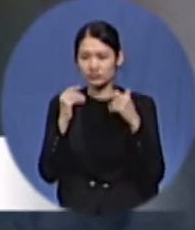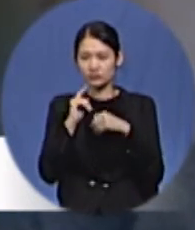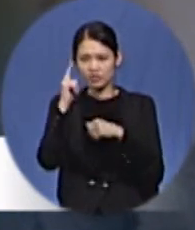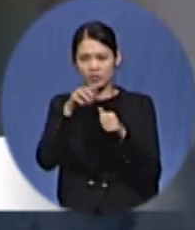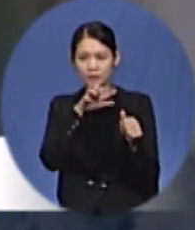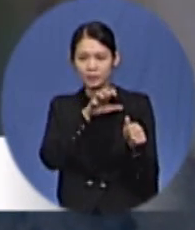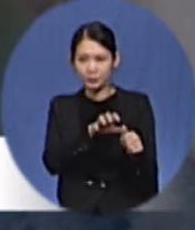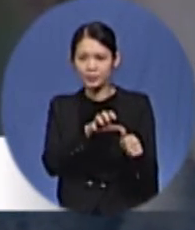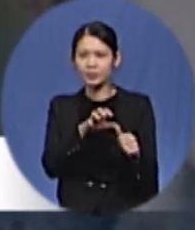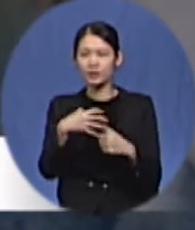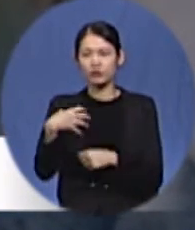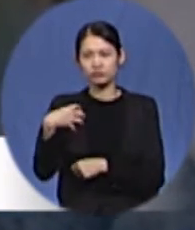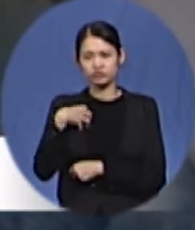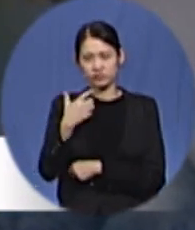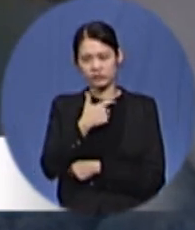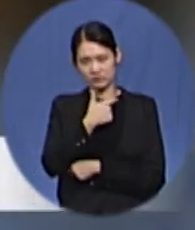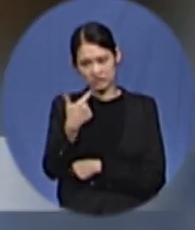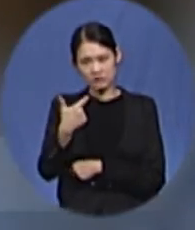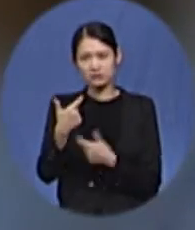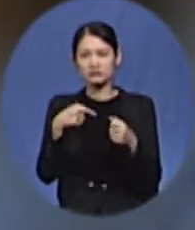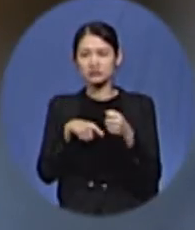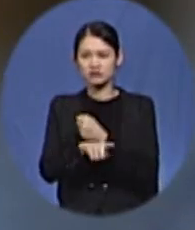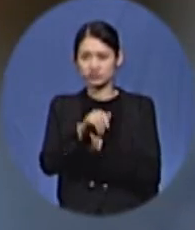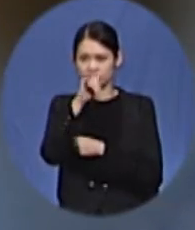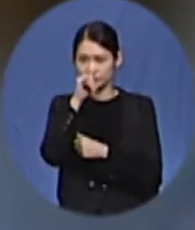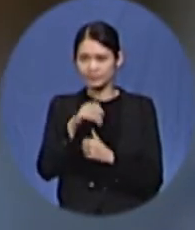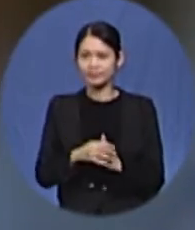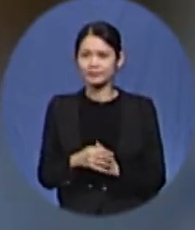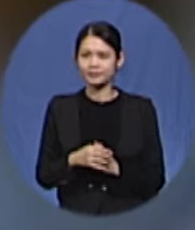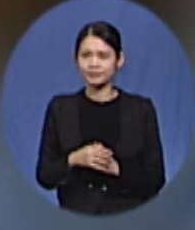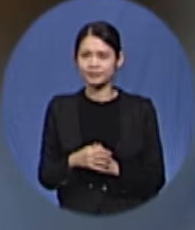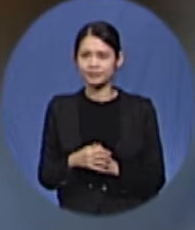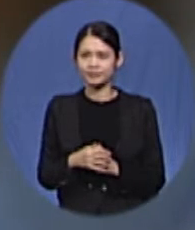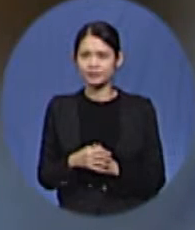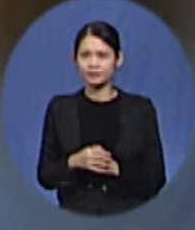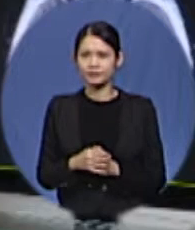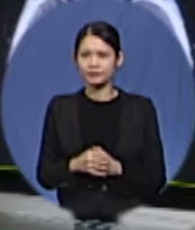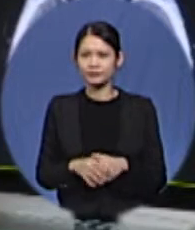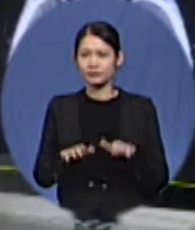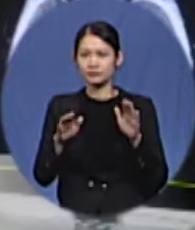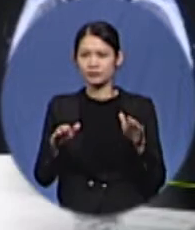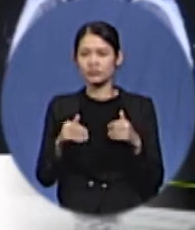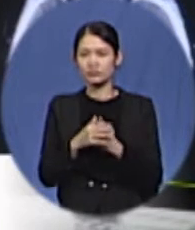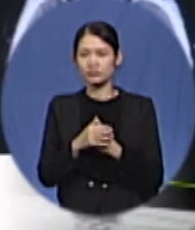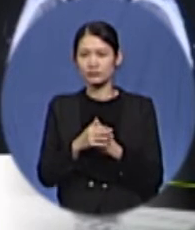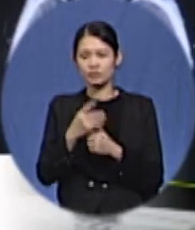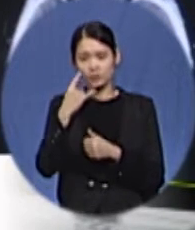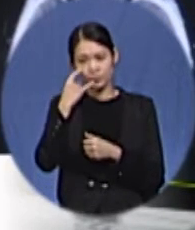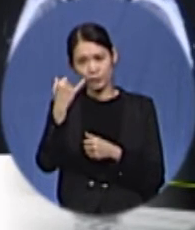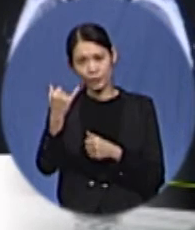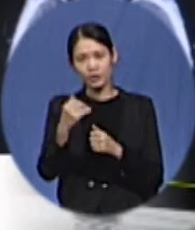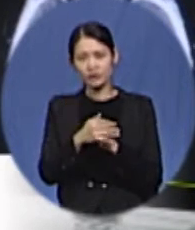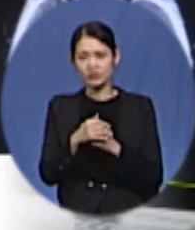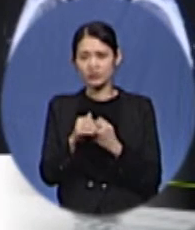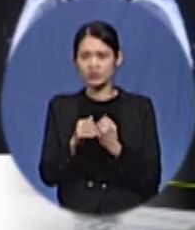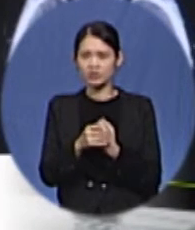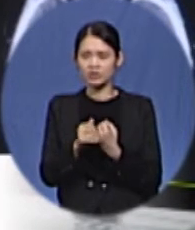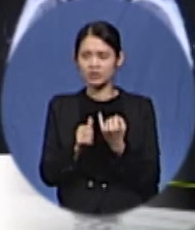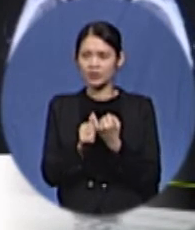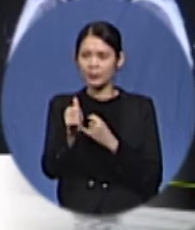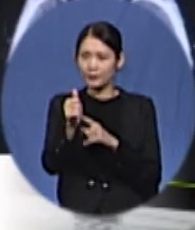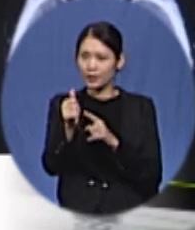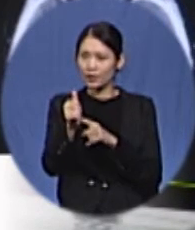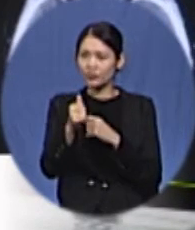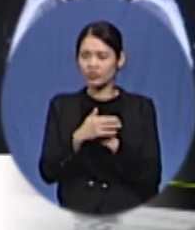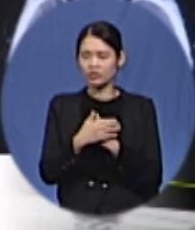분위기도 치료를 방해하는 주요 원인 중 하나. 현재는 뭐 부모님 또는 남편이 안